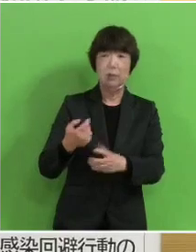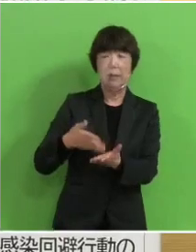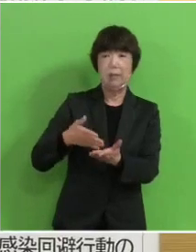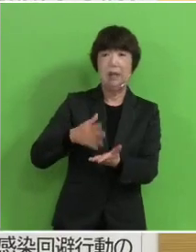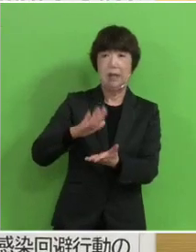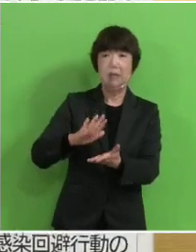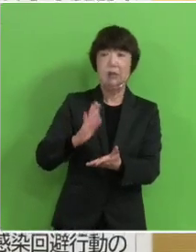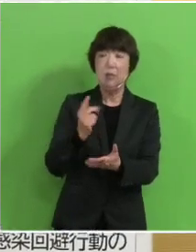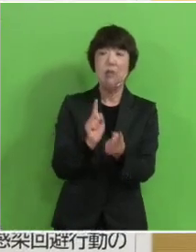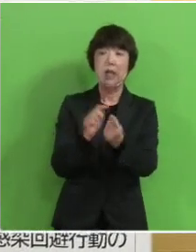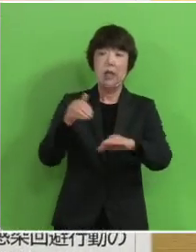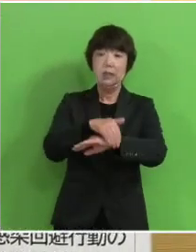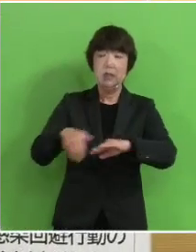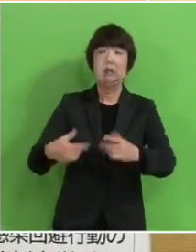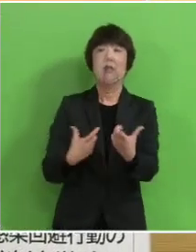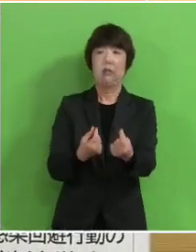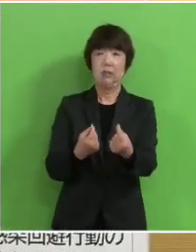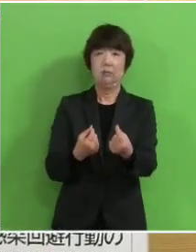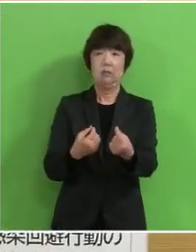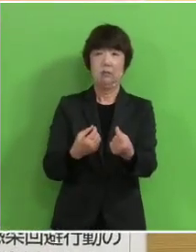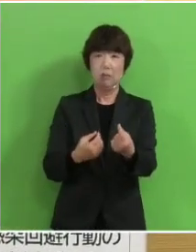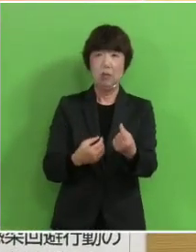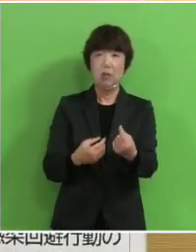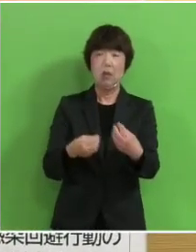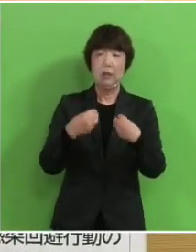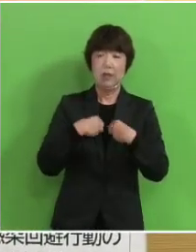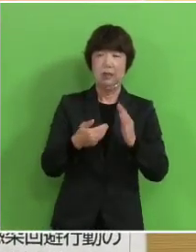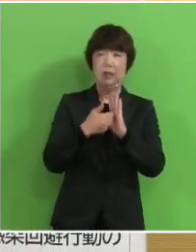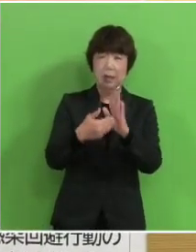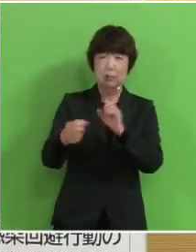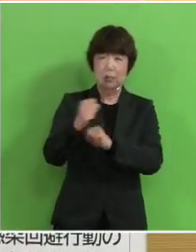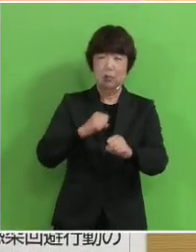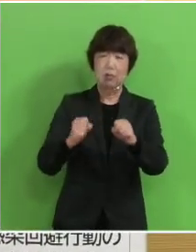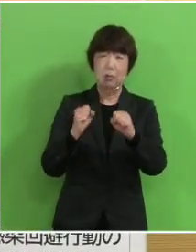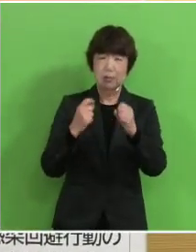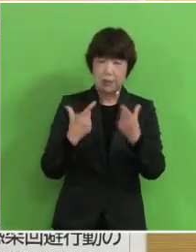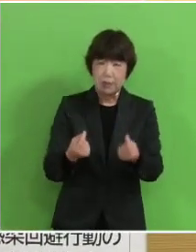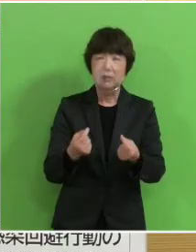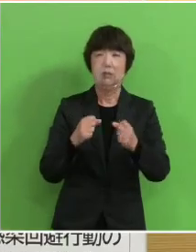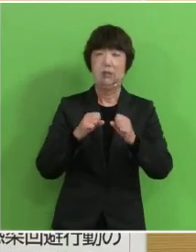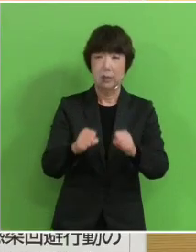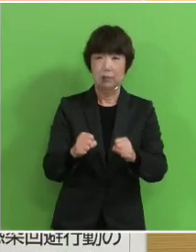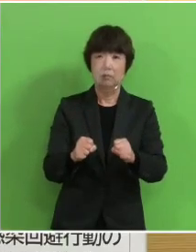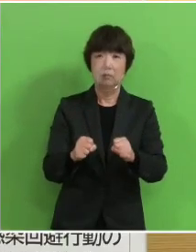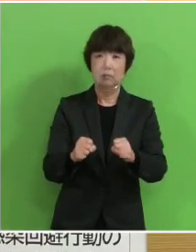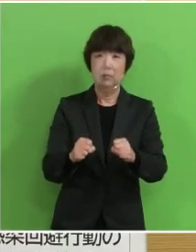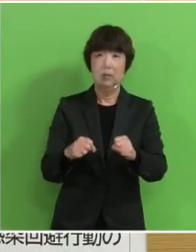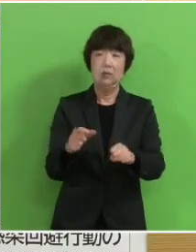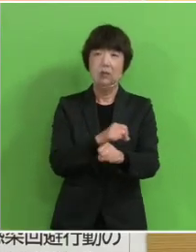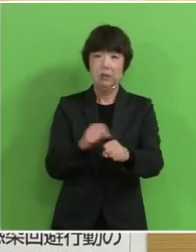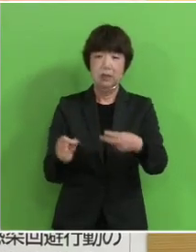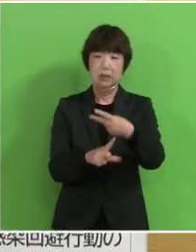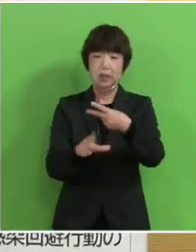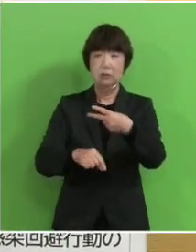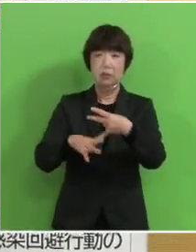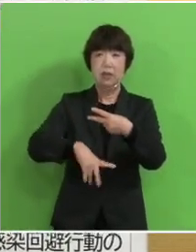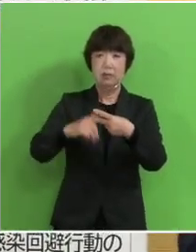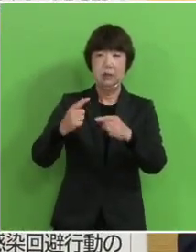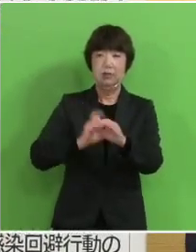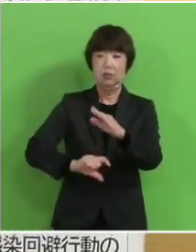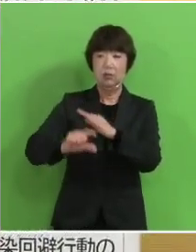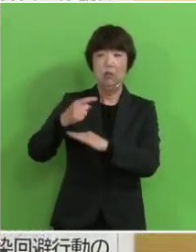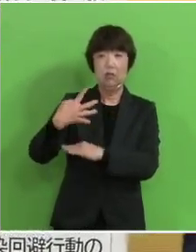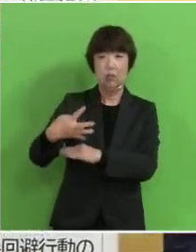は変わりません基本的な感染回避行動の徹底特にあの2月の上旬の東洋地域